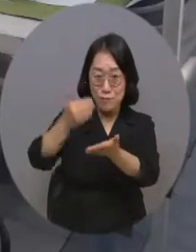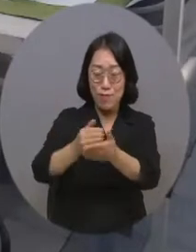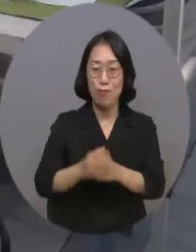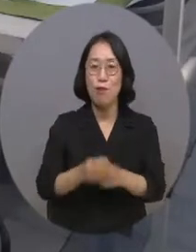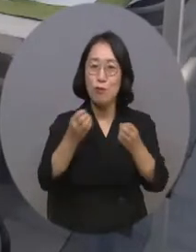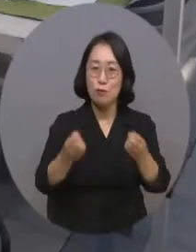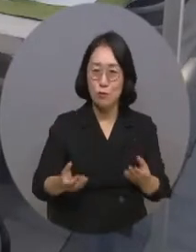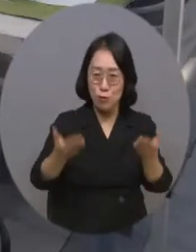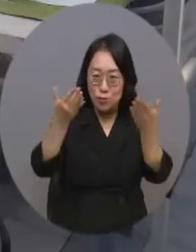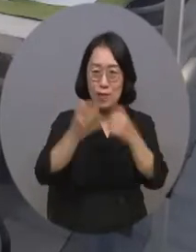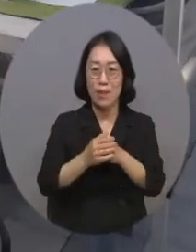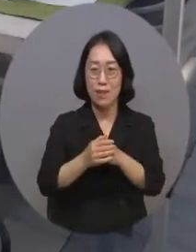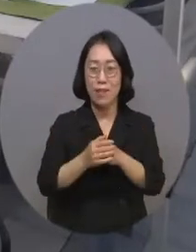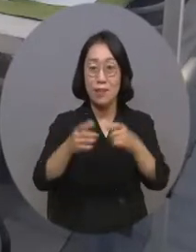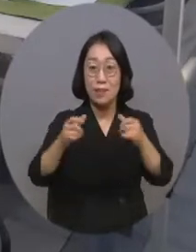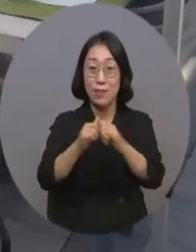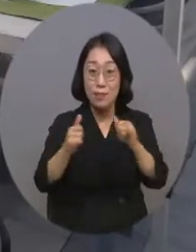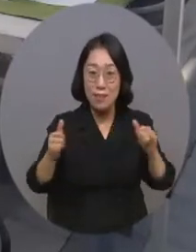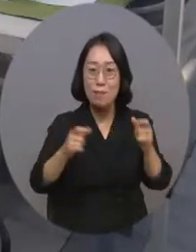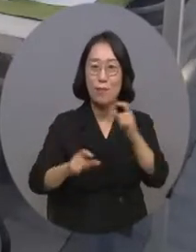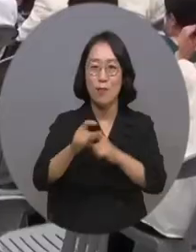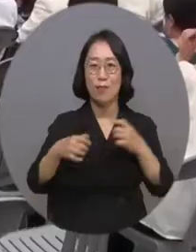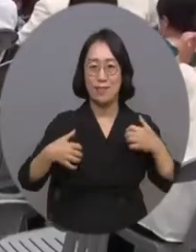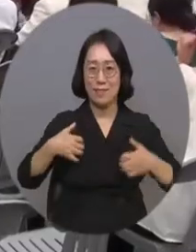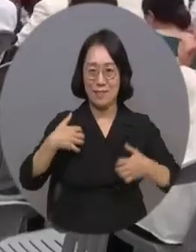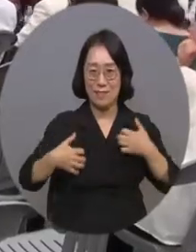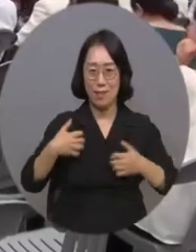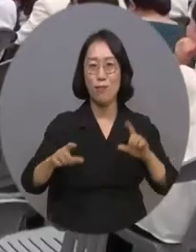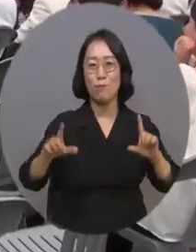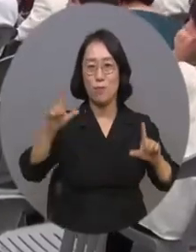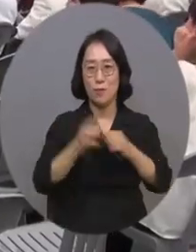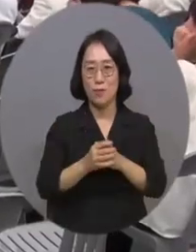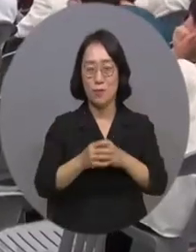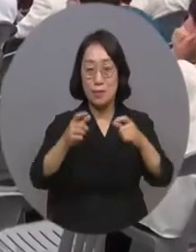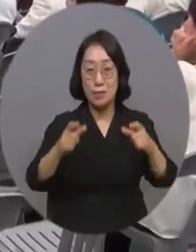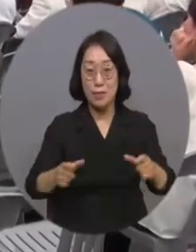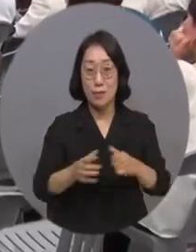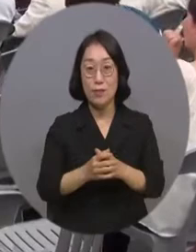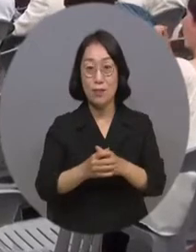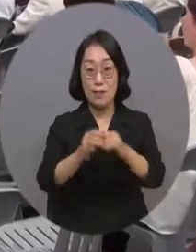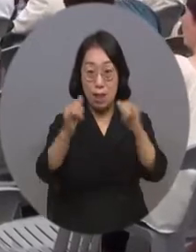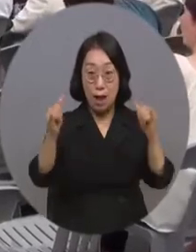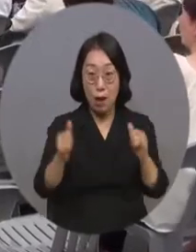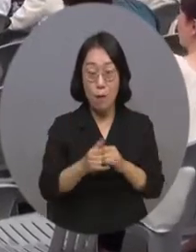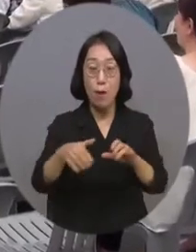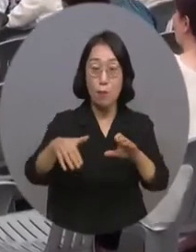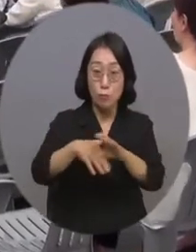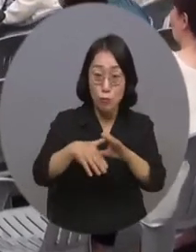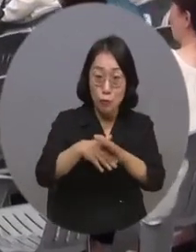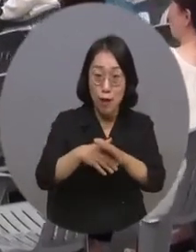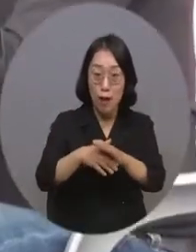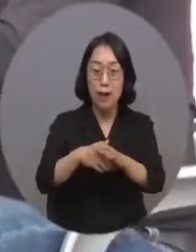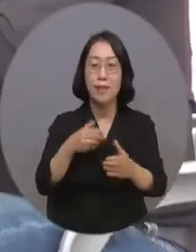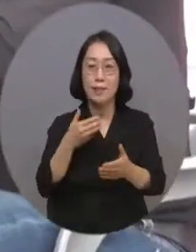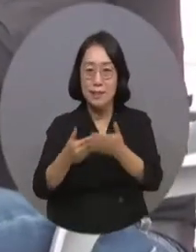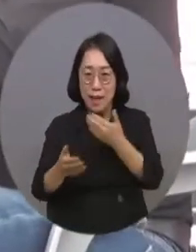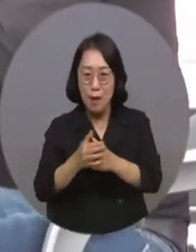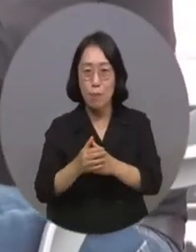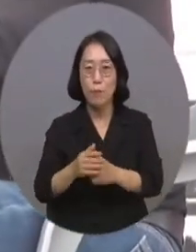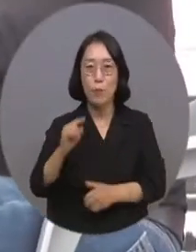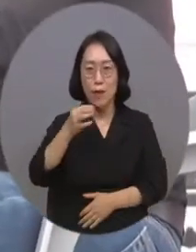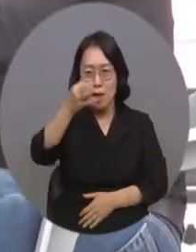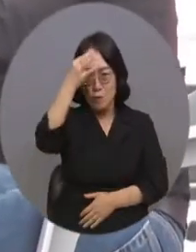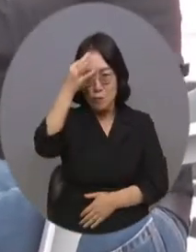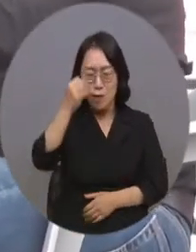축제로 시민들은 즐겁기만 합니다. 지역사회 문화 향유와 이웃의 행복을 위해 애쓰는